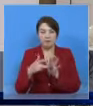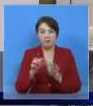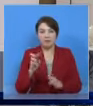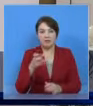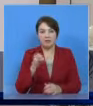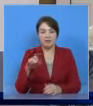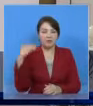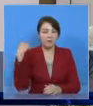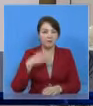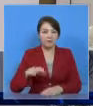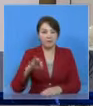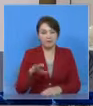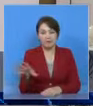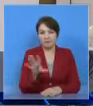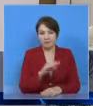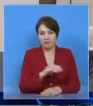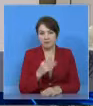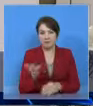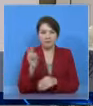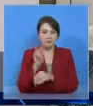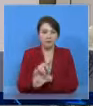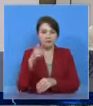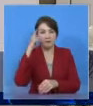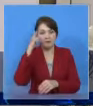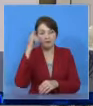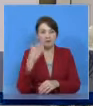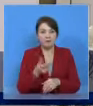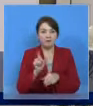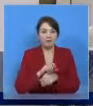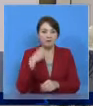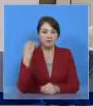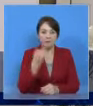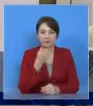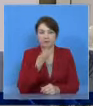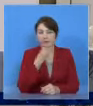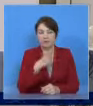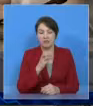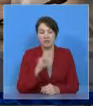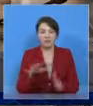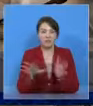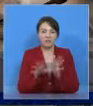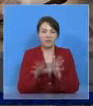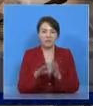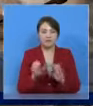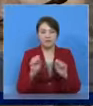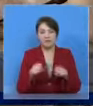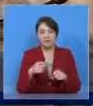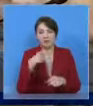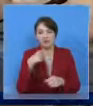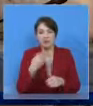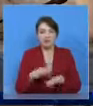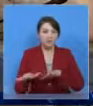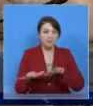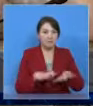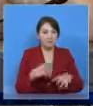Актюбинской области то есть везде так тебе я думаю что здесь будет очень интересная хорошая цена можно подчеркнуть что